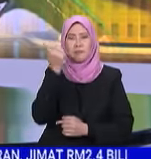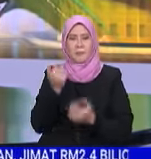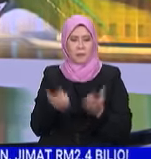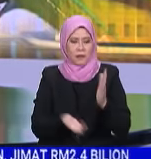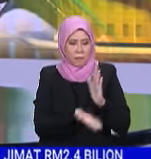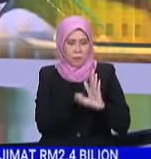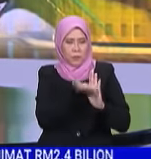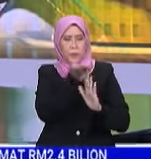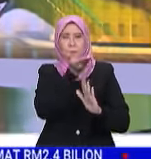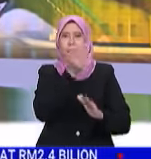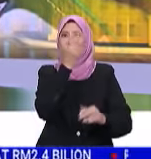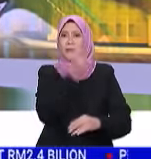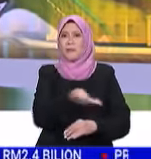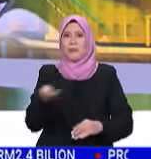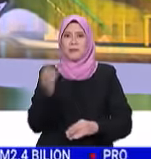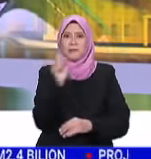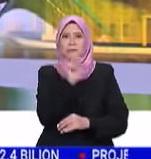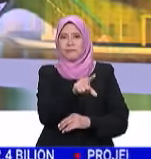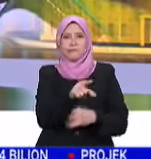kenaikan harga